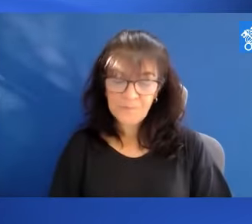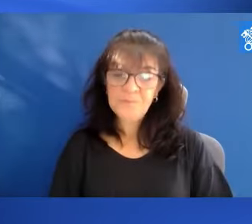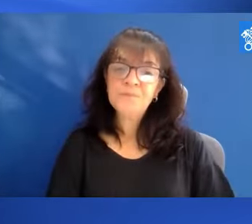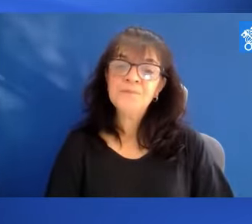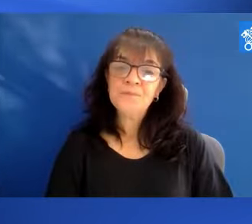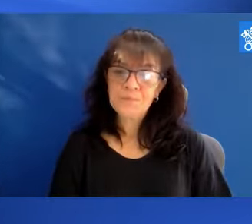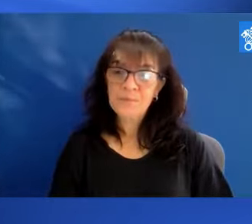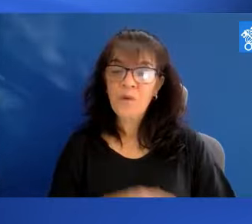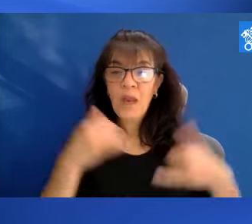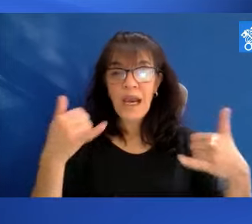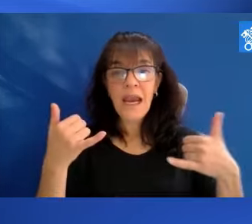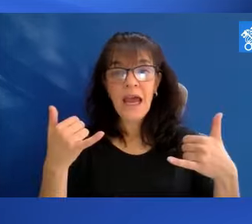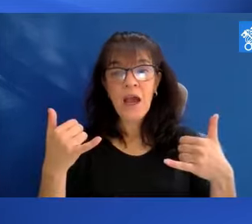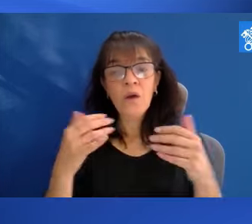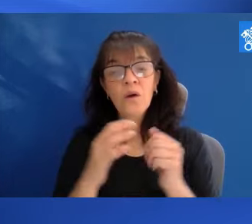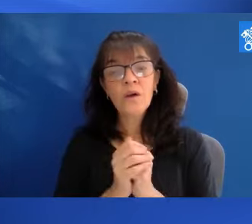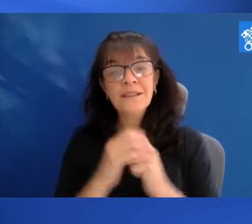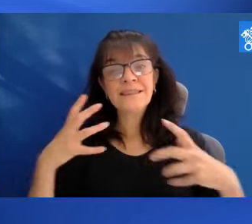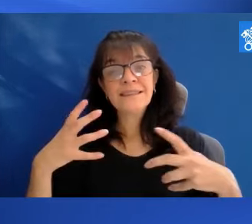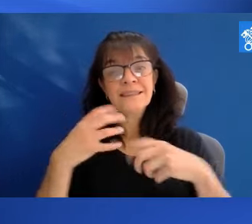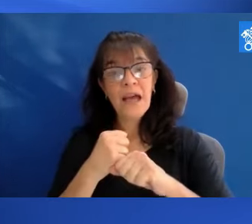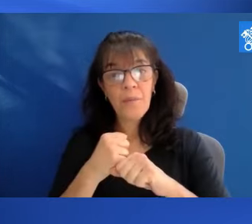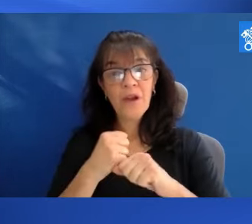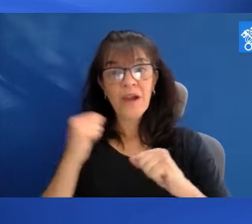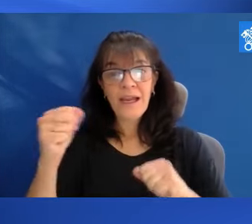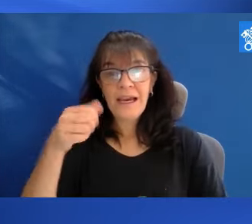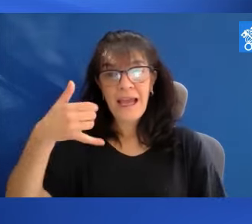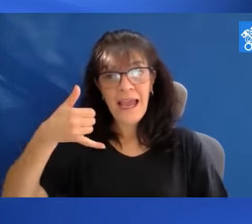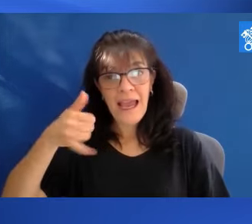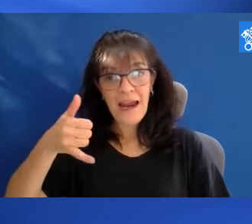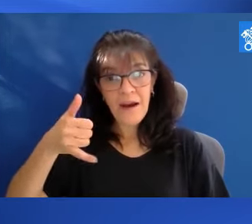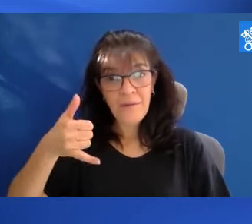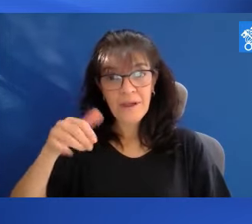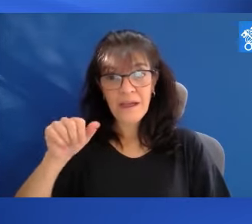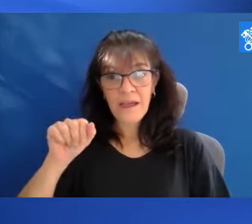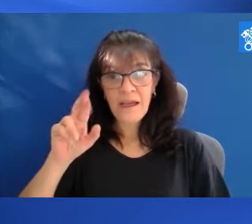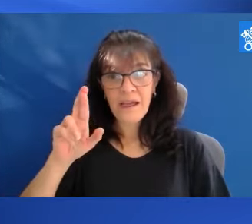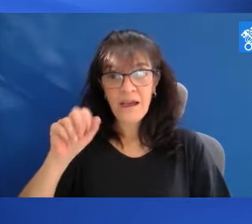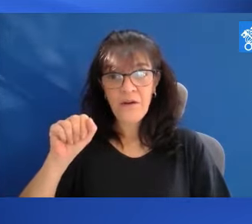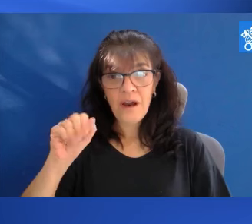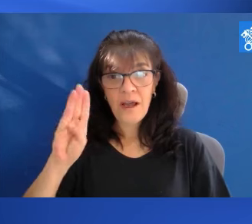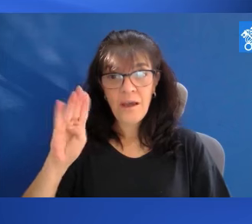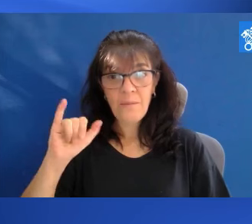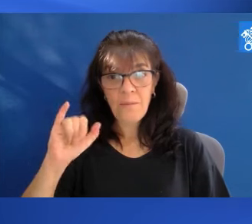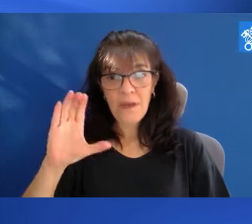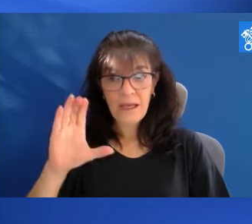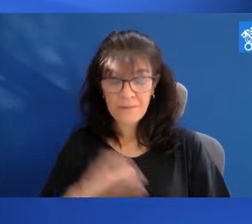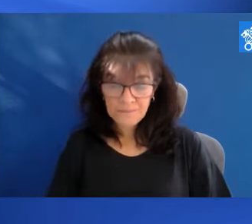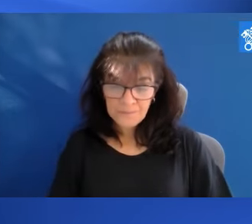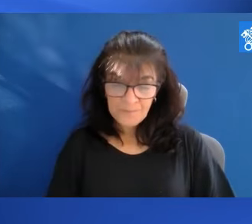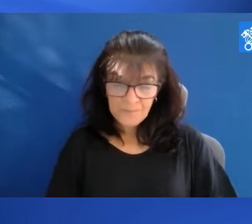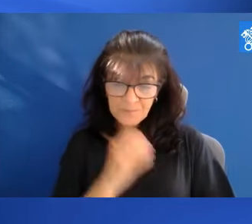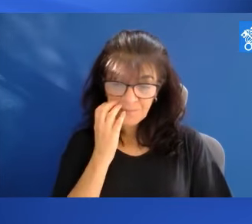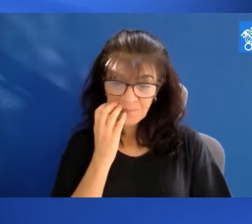And now we'll hear the summary and the exchange of greetings in Arabic. أيها الأب الأقدس يسر المؤمنين